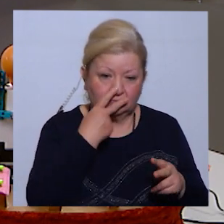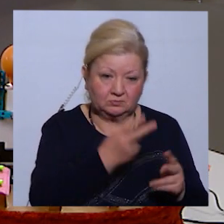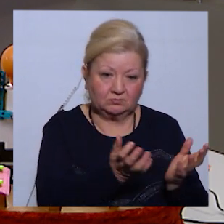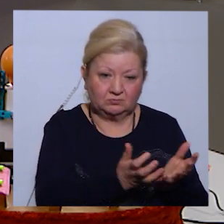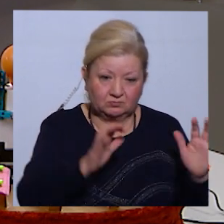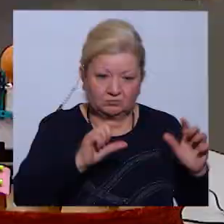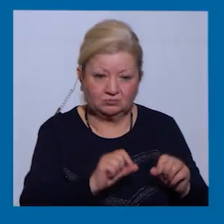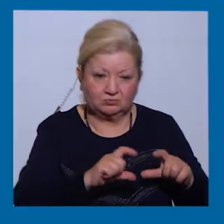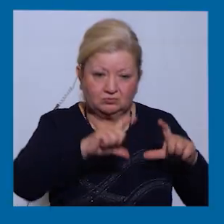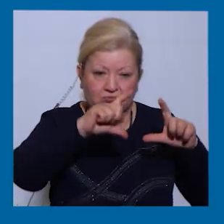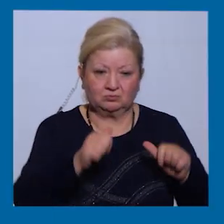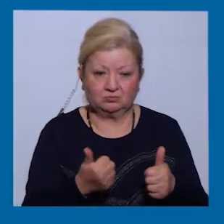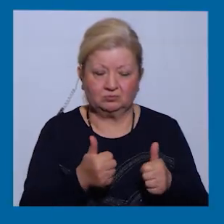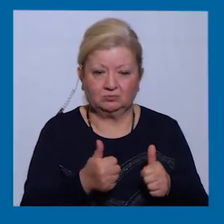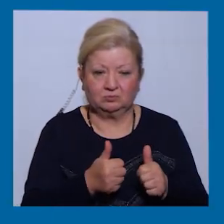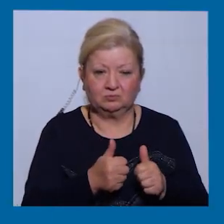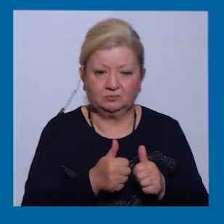დონე.